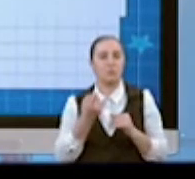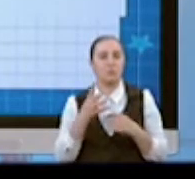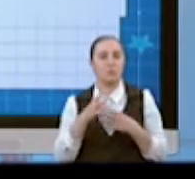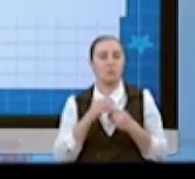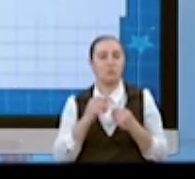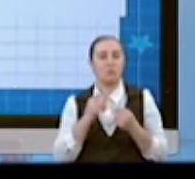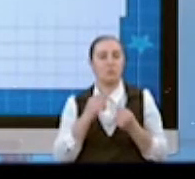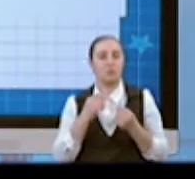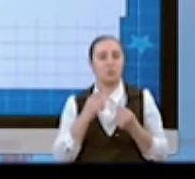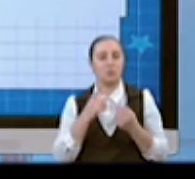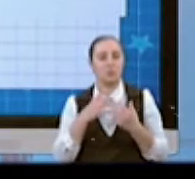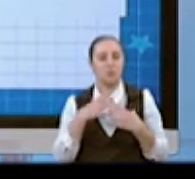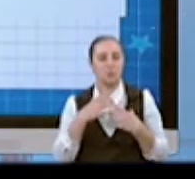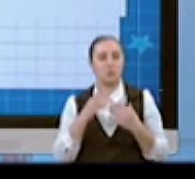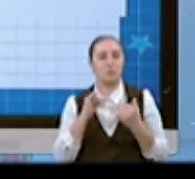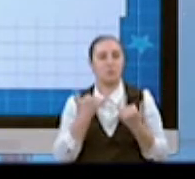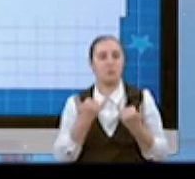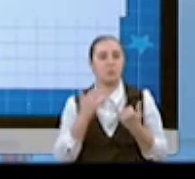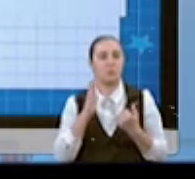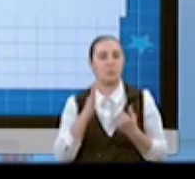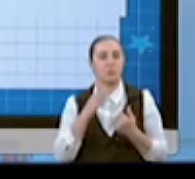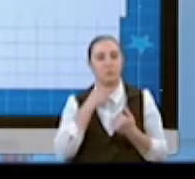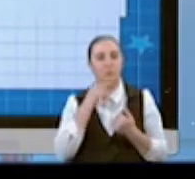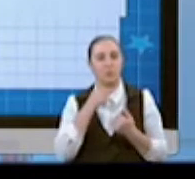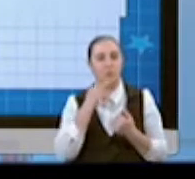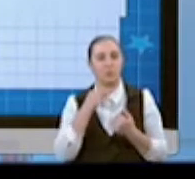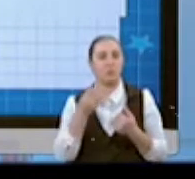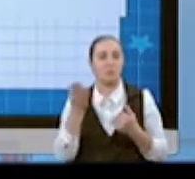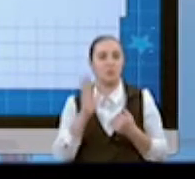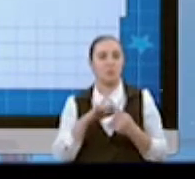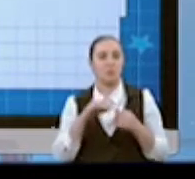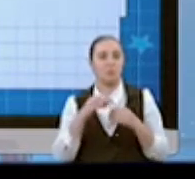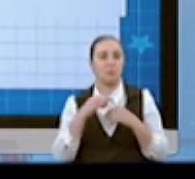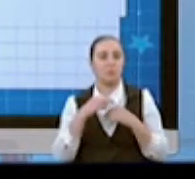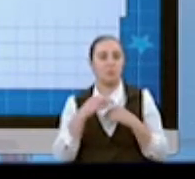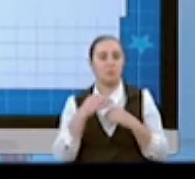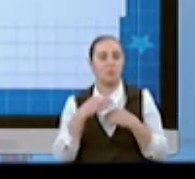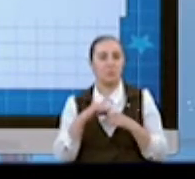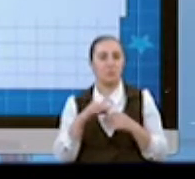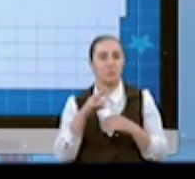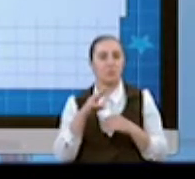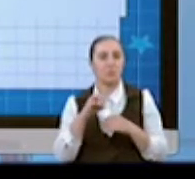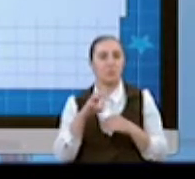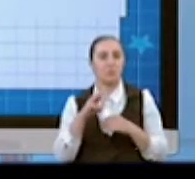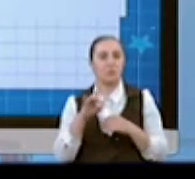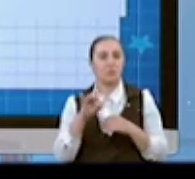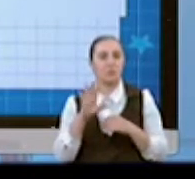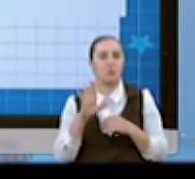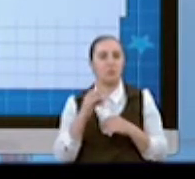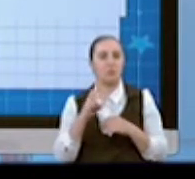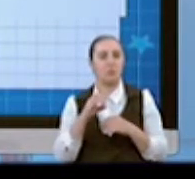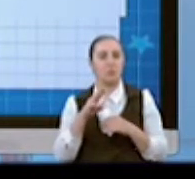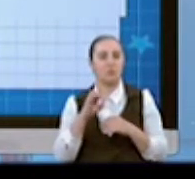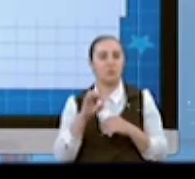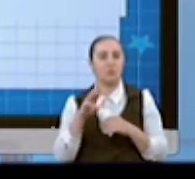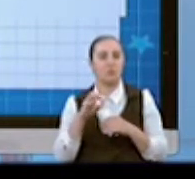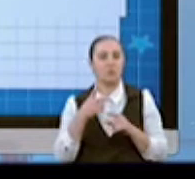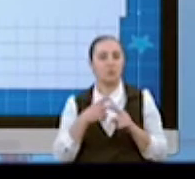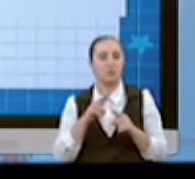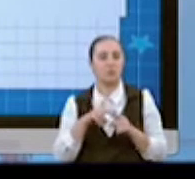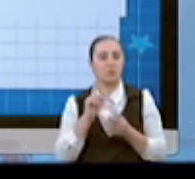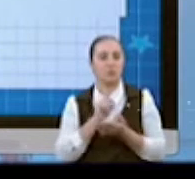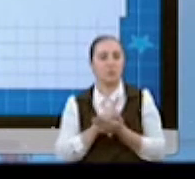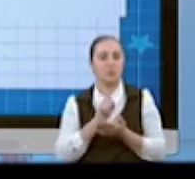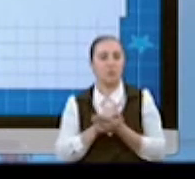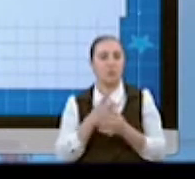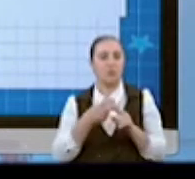вами размялись. А теперь будьте внимательными. Давайте проведем тестирование. Тесты – это